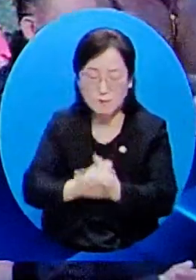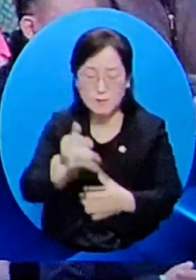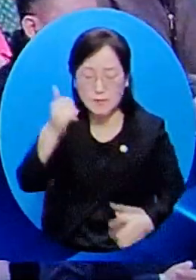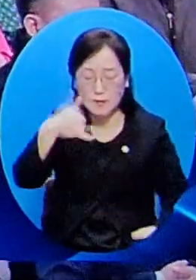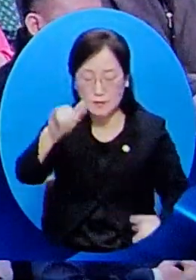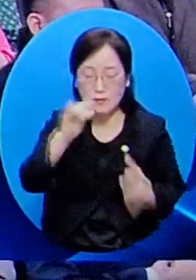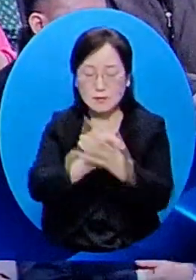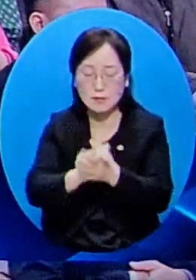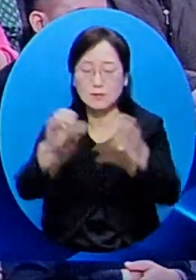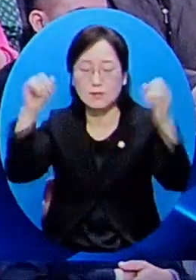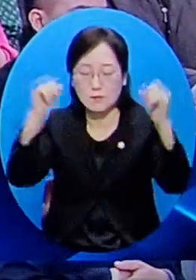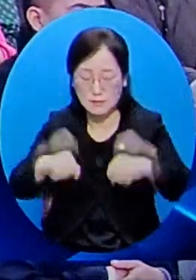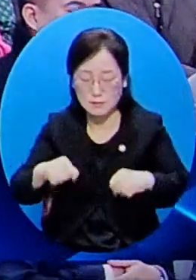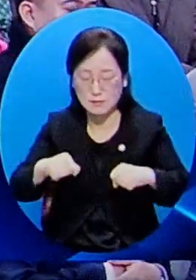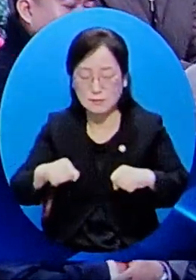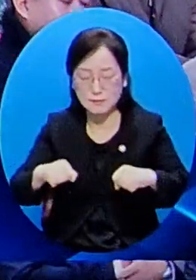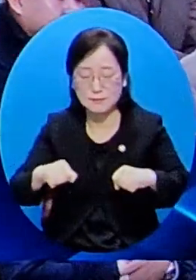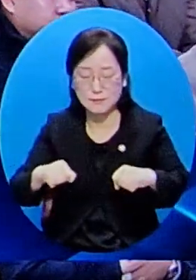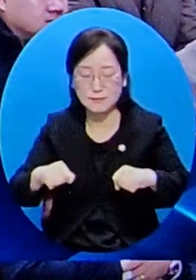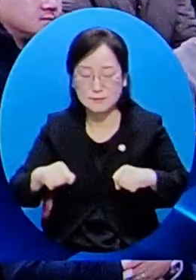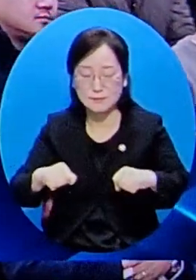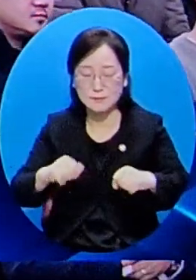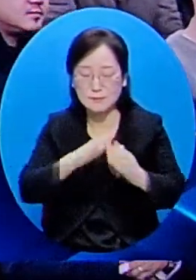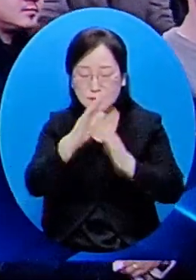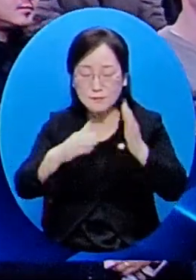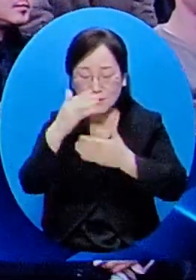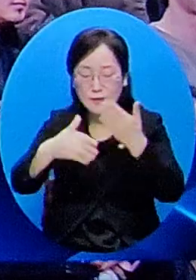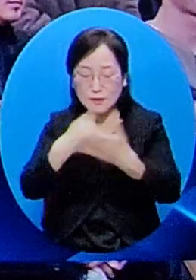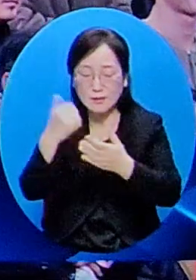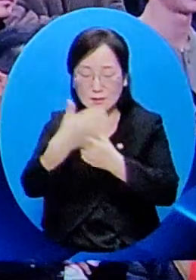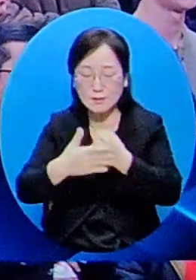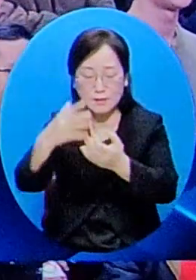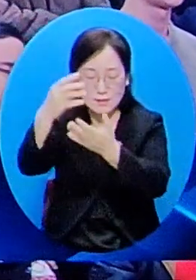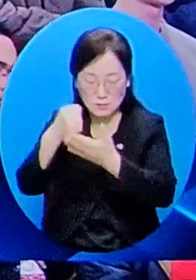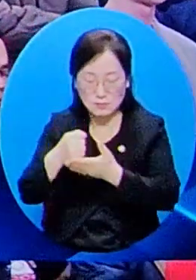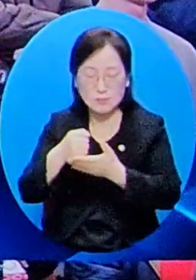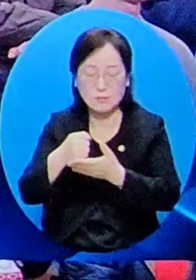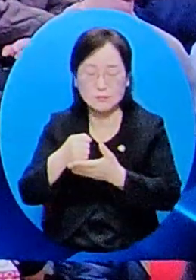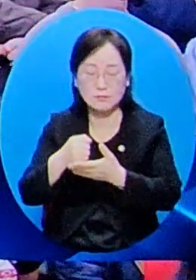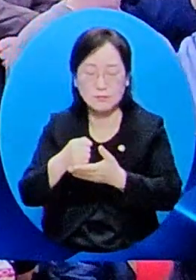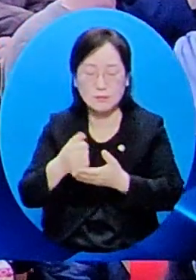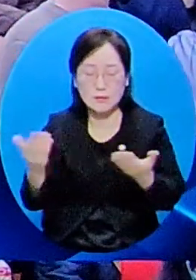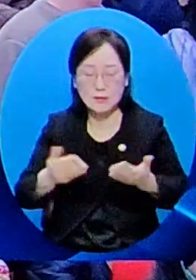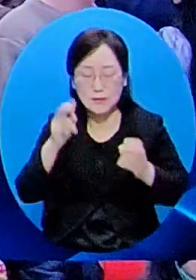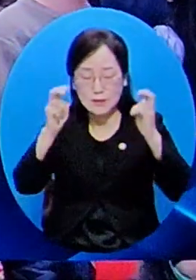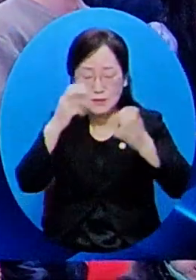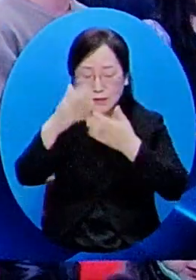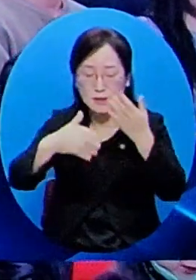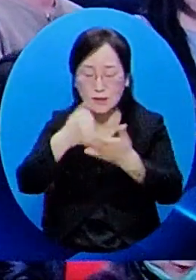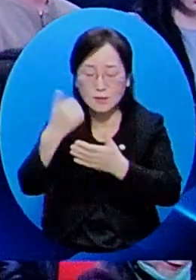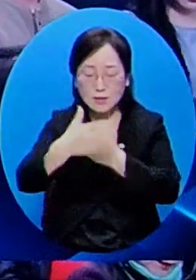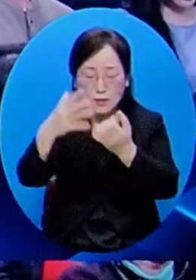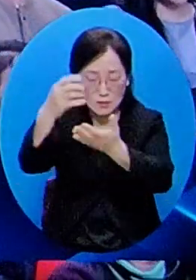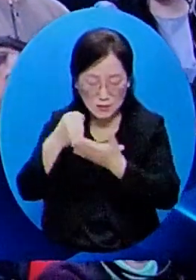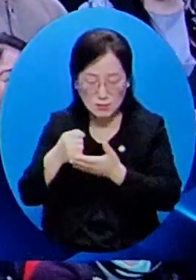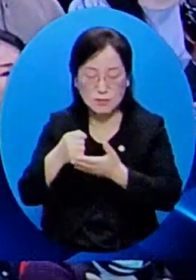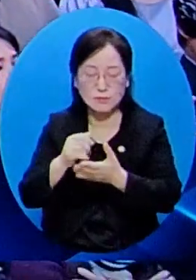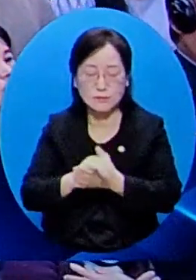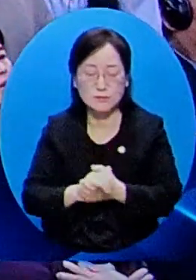자녀를 위한 기도가 응답될지어다. 가정에 하나님의 은혜가 임할지어다. 직장과 사업에 하나님의 은혜가